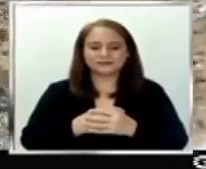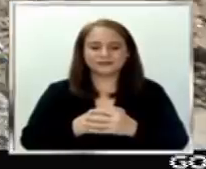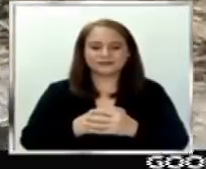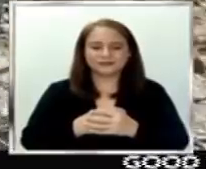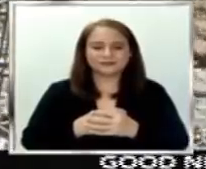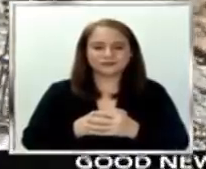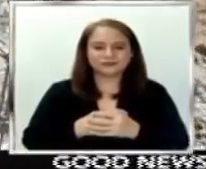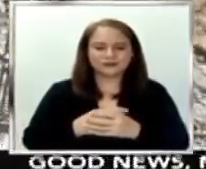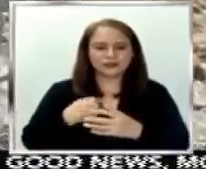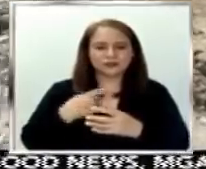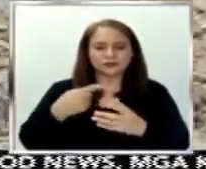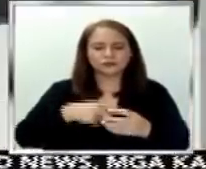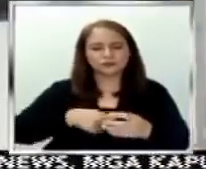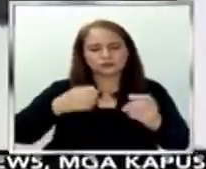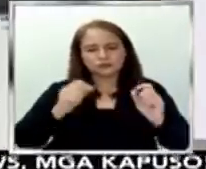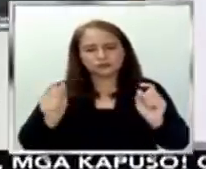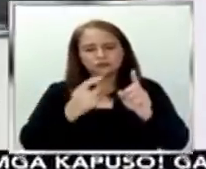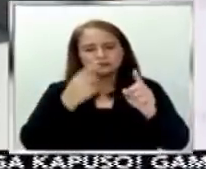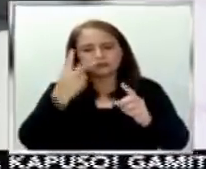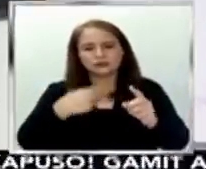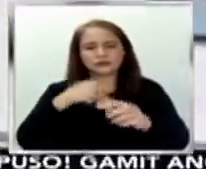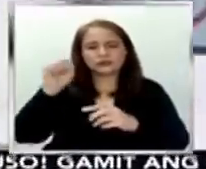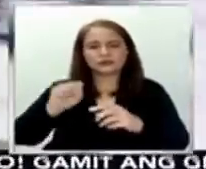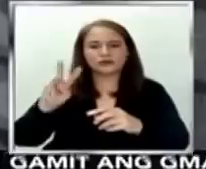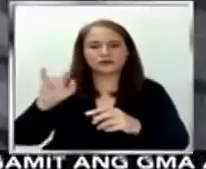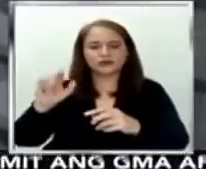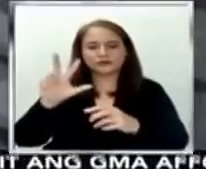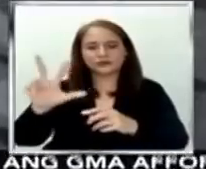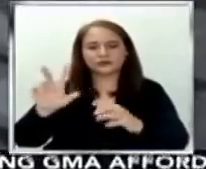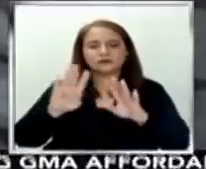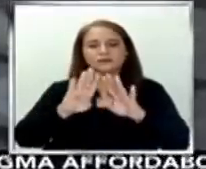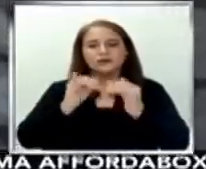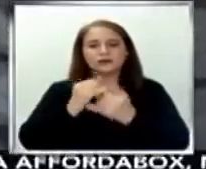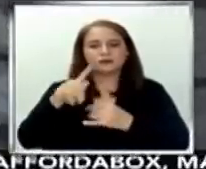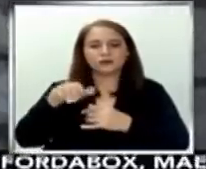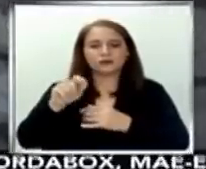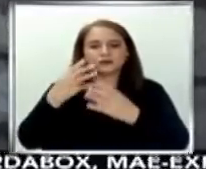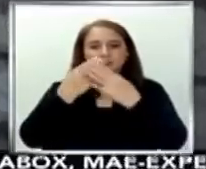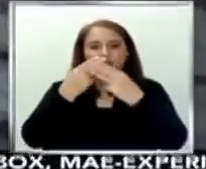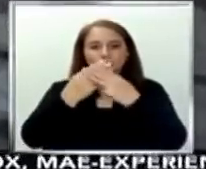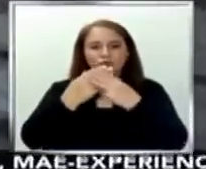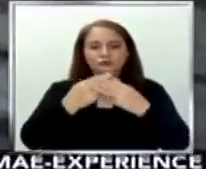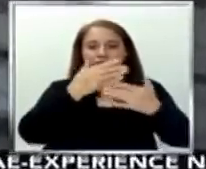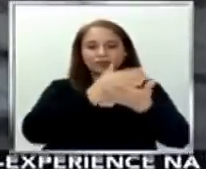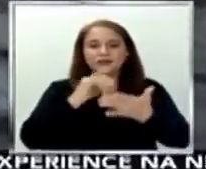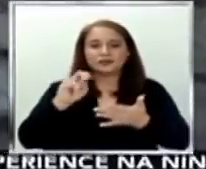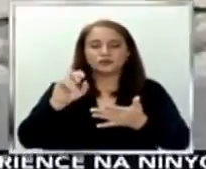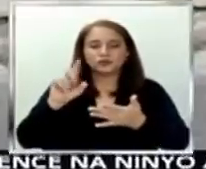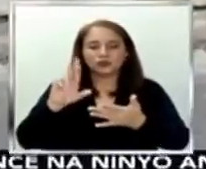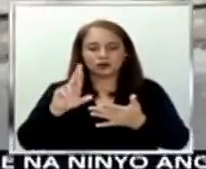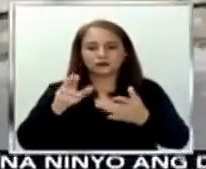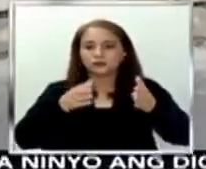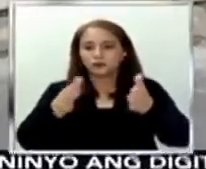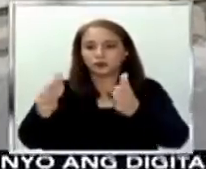Ito ang sumalubong sa mga taga Southville 3 sa Barangay Poblasyon, Muntinlupa. Ang bahaging ito ng Insular Prison Road papuntang bayan, hinarangan